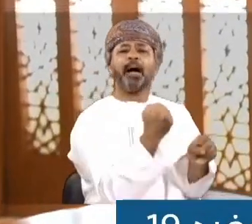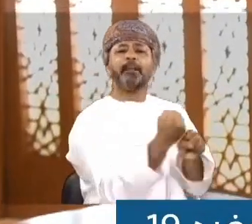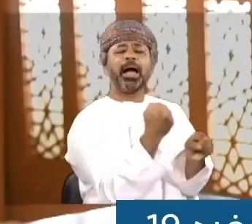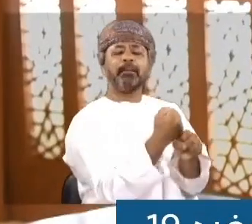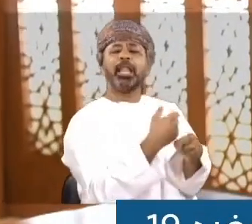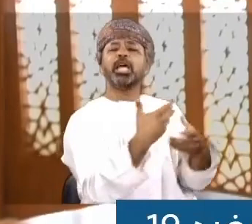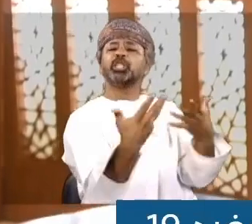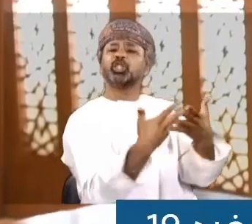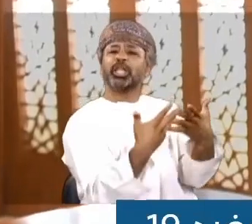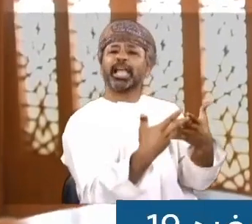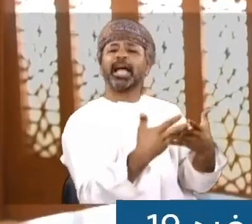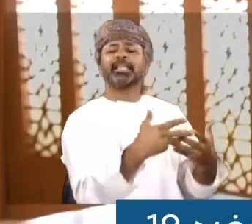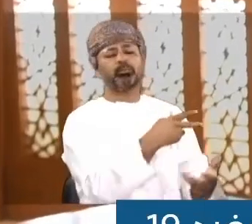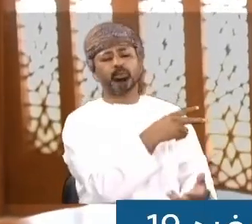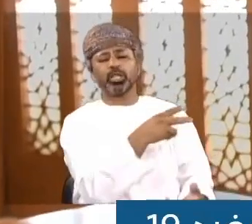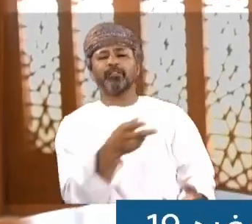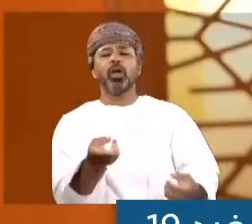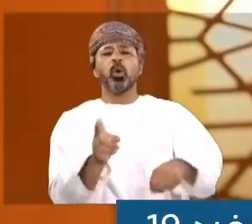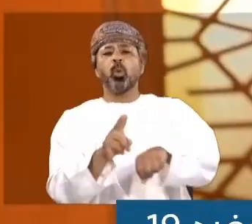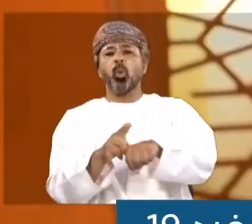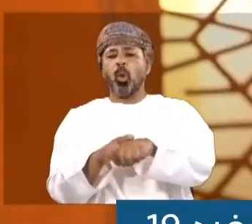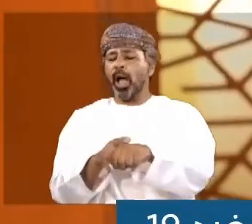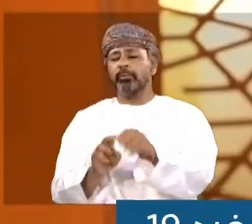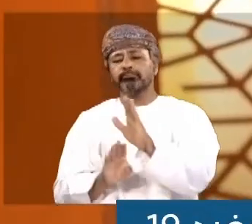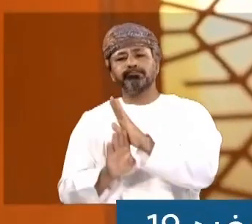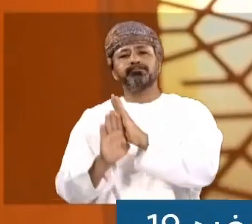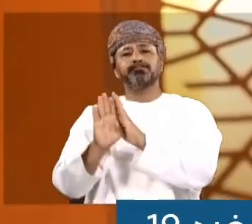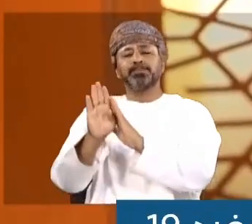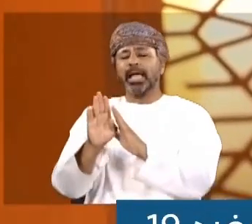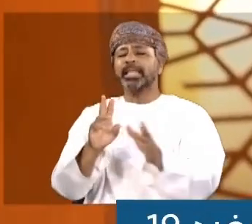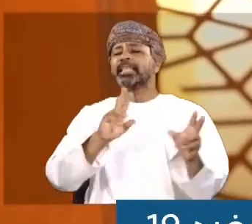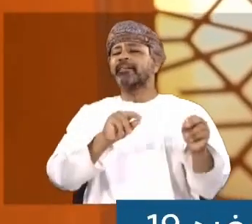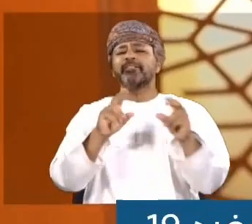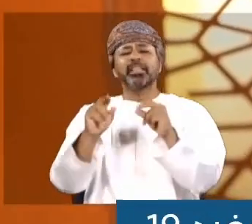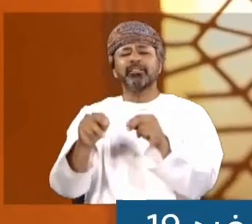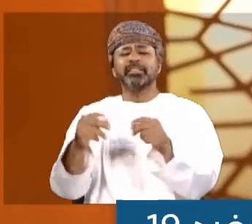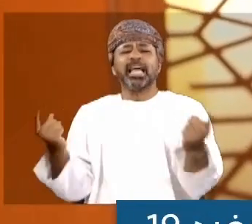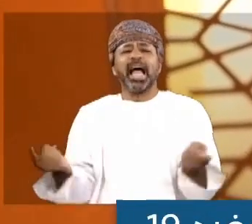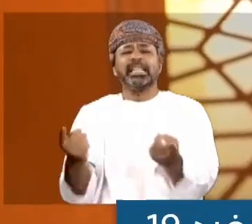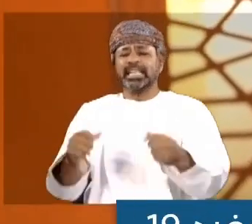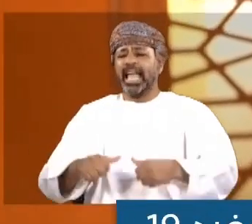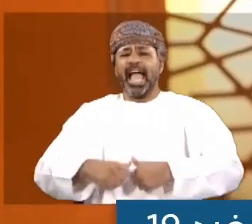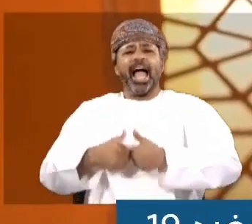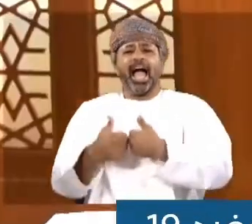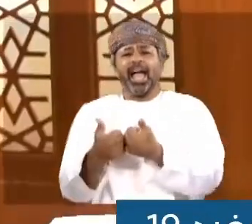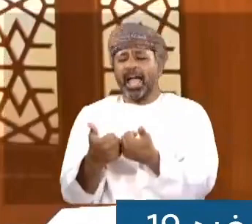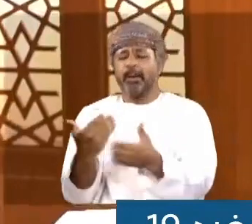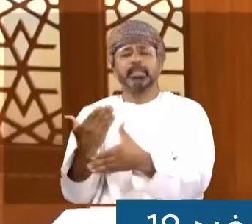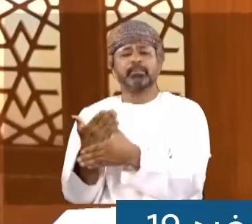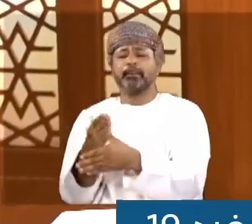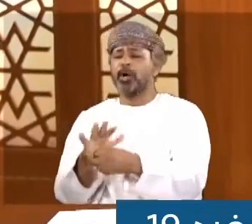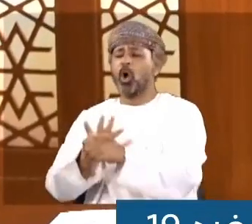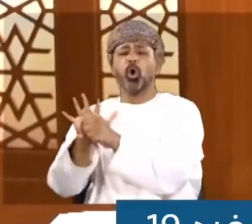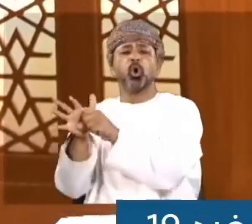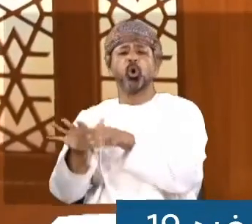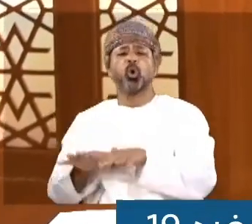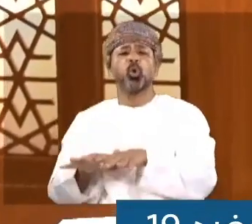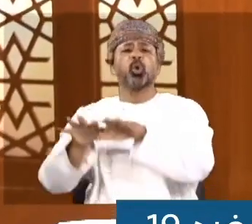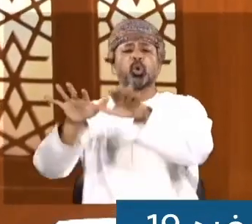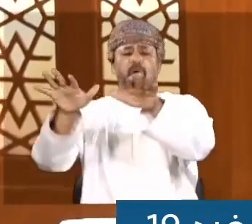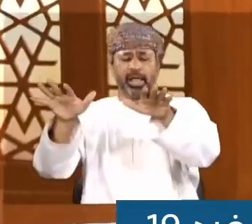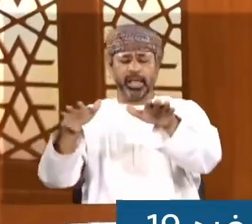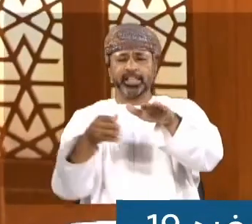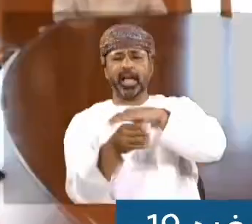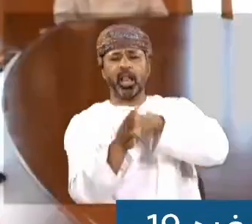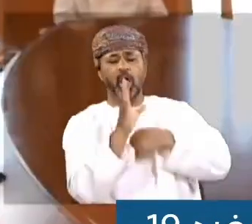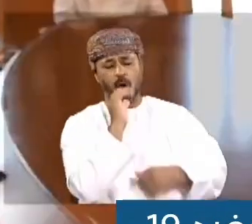مؤسسات وشركات القطاع الخاص وتعزيز قدرتها على التكيف مع الأوضاع الاستثنائية الحالية الناتجة عن انتشار جائحة